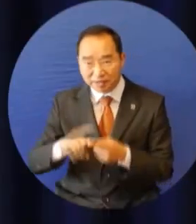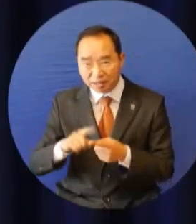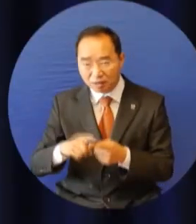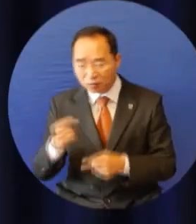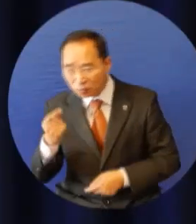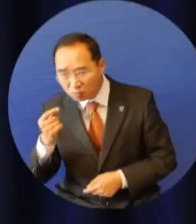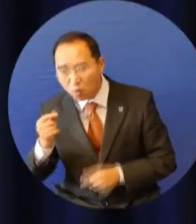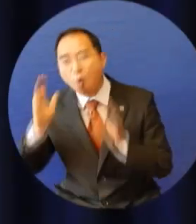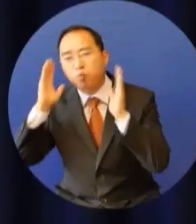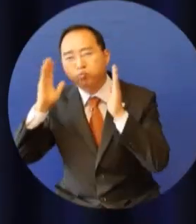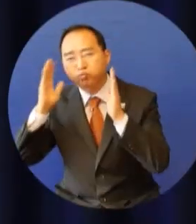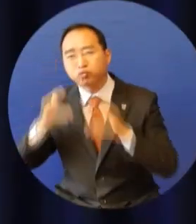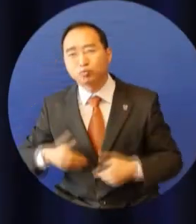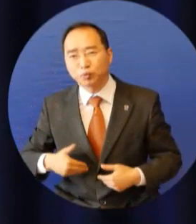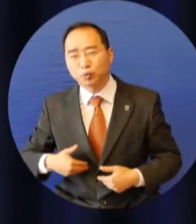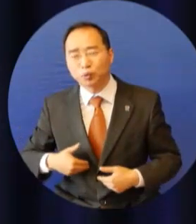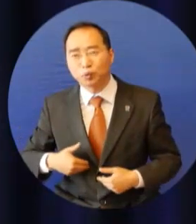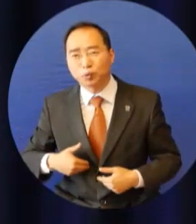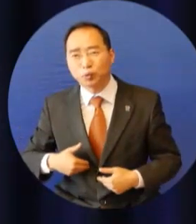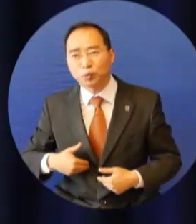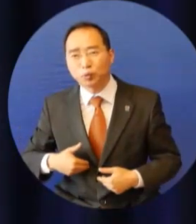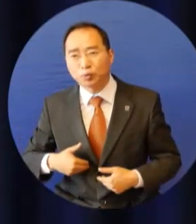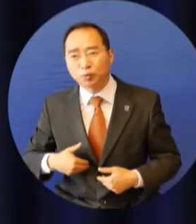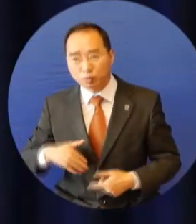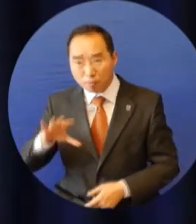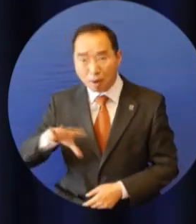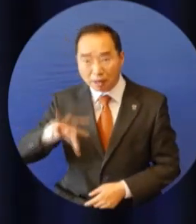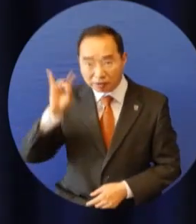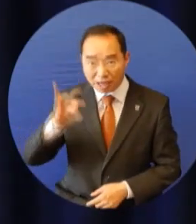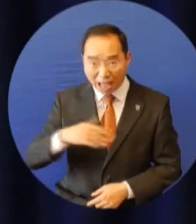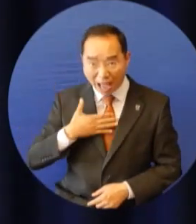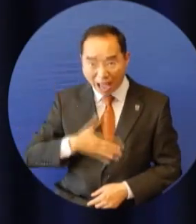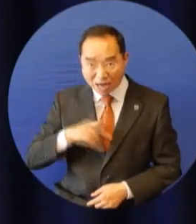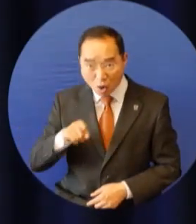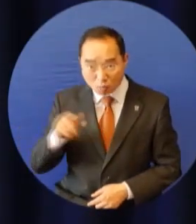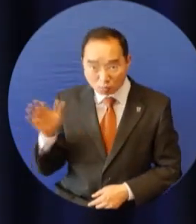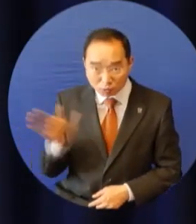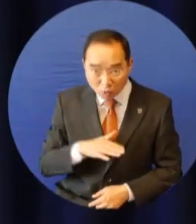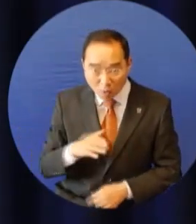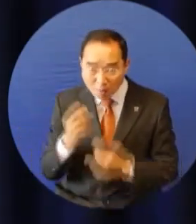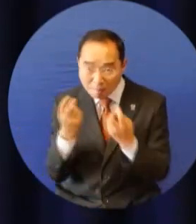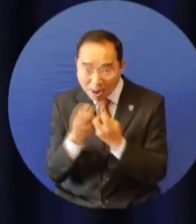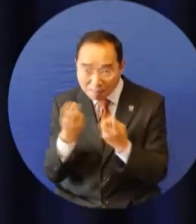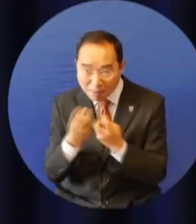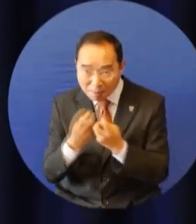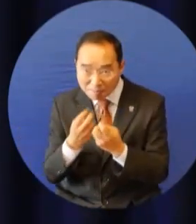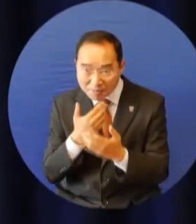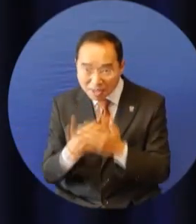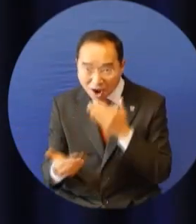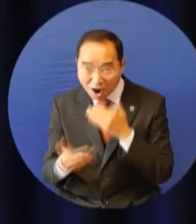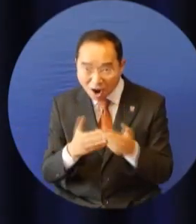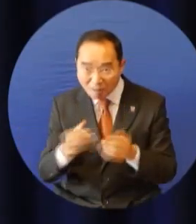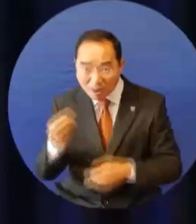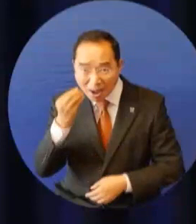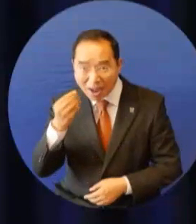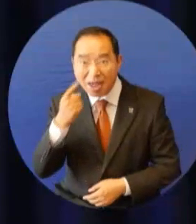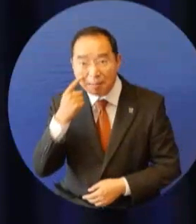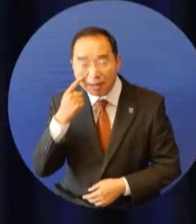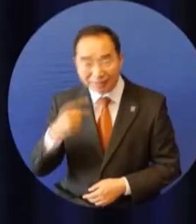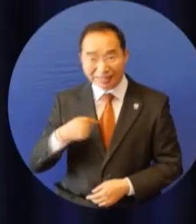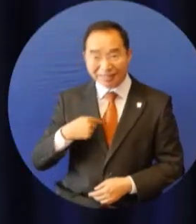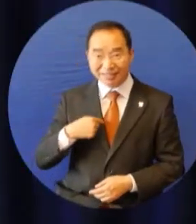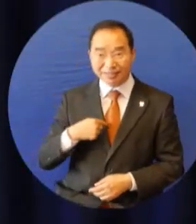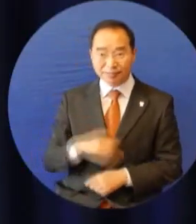이제 들풀에 대해서 공부를 좀 하셔야 될 거예요. 우선은 그리고 익숙한 것부터 이제